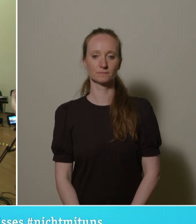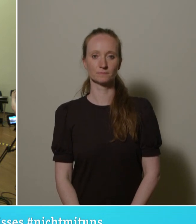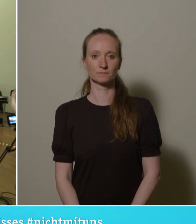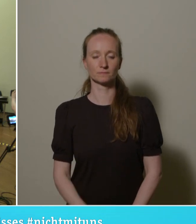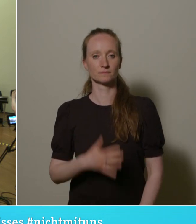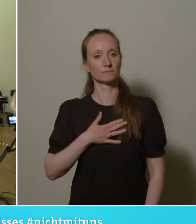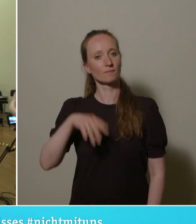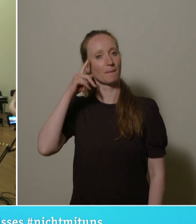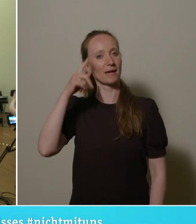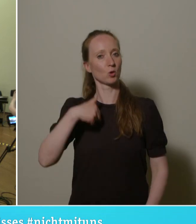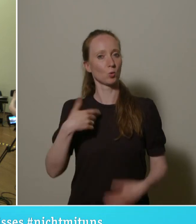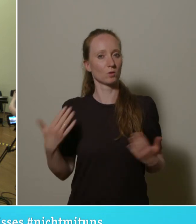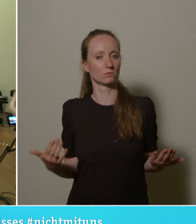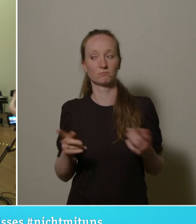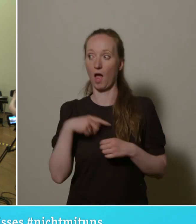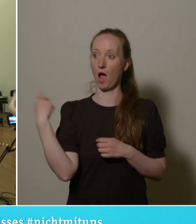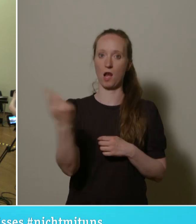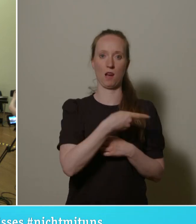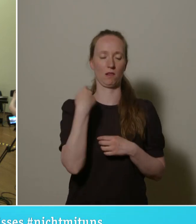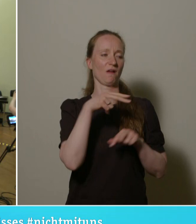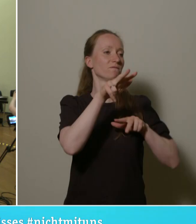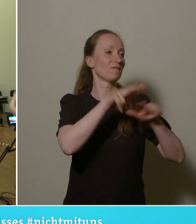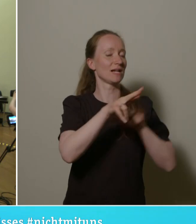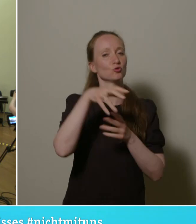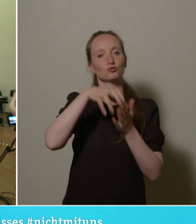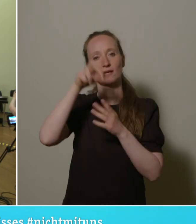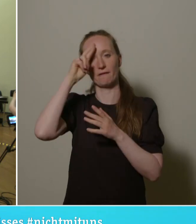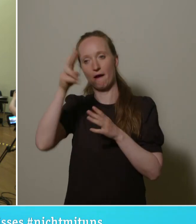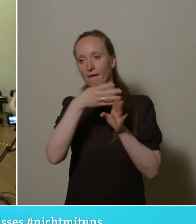Ich bin der Meinung, wir alle, egal ob Verwaltung, Stadträte,